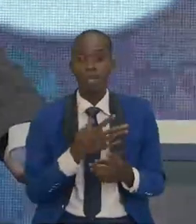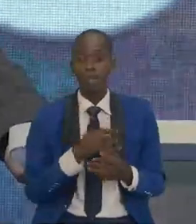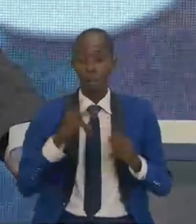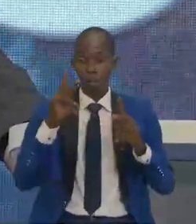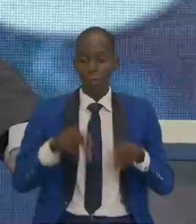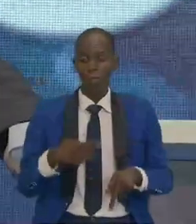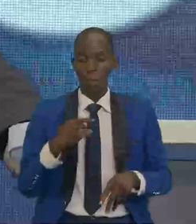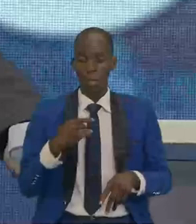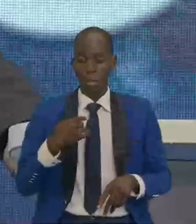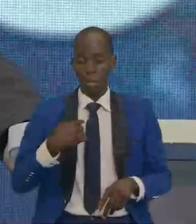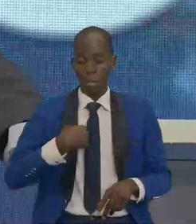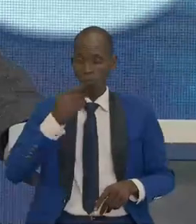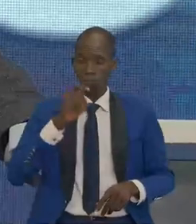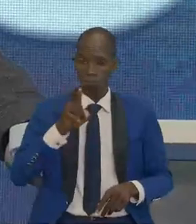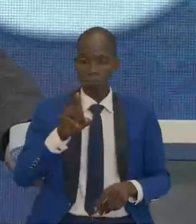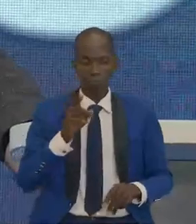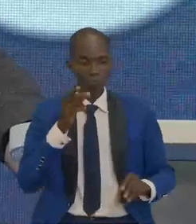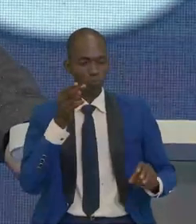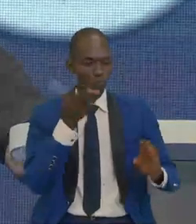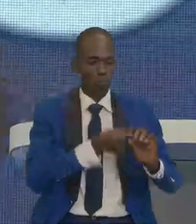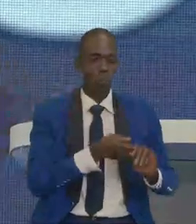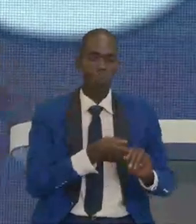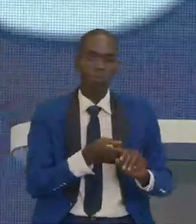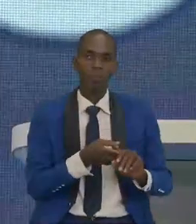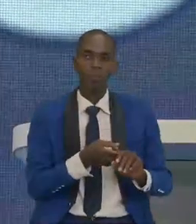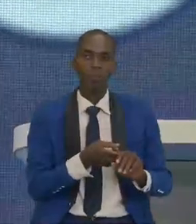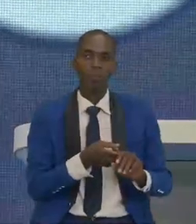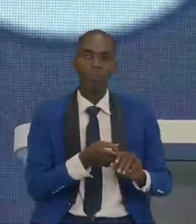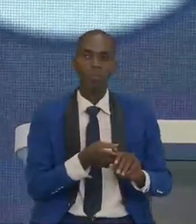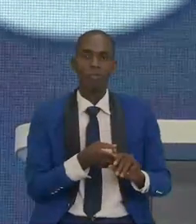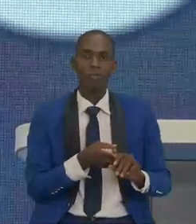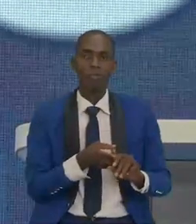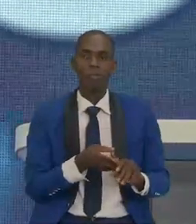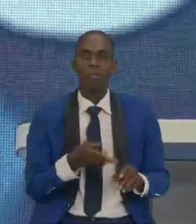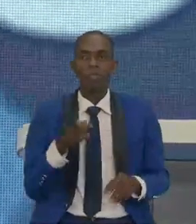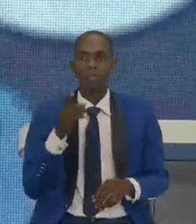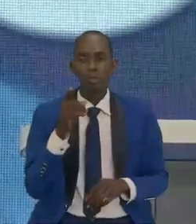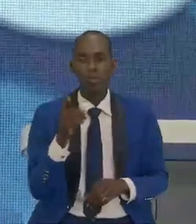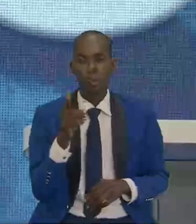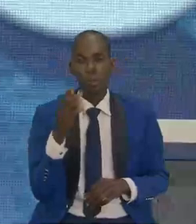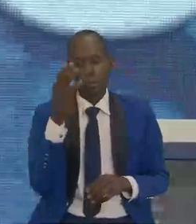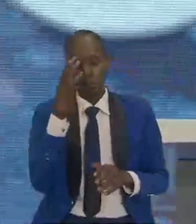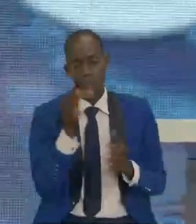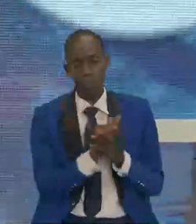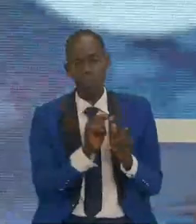un gang, à une secte. Et l'homme là te dit, c'est moi qui te dis de le